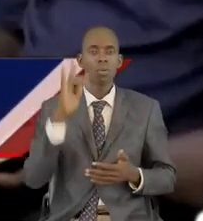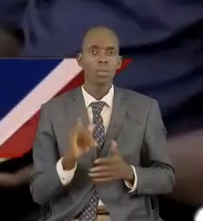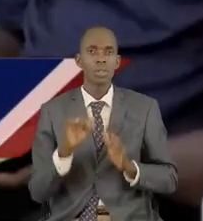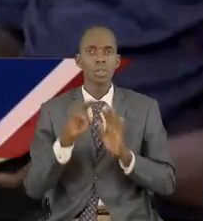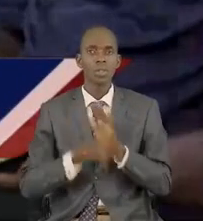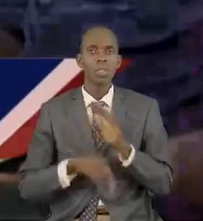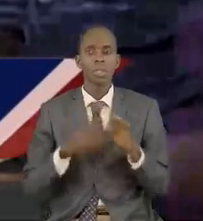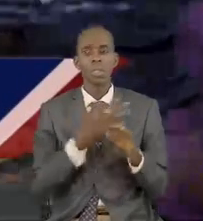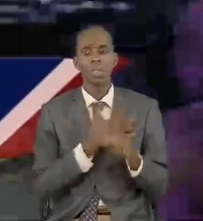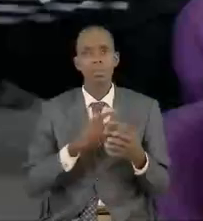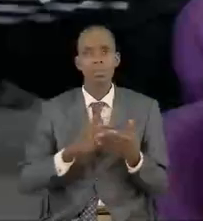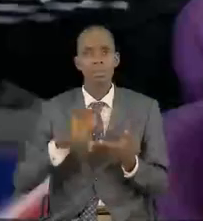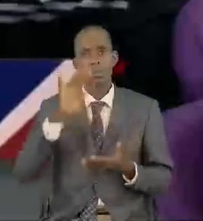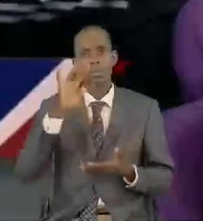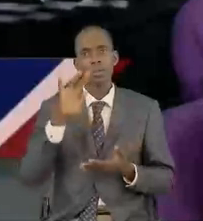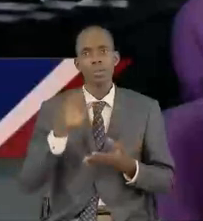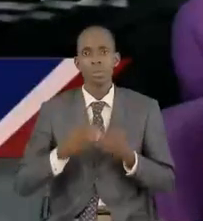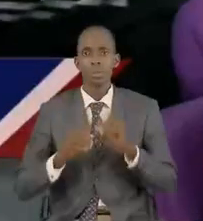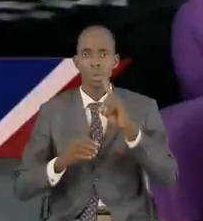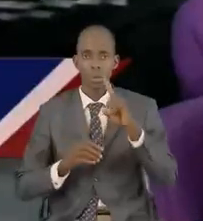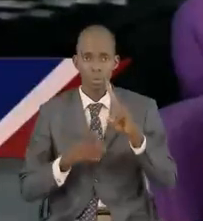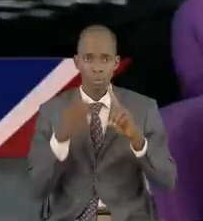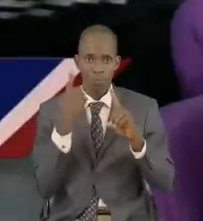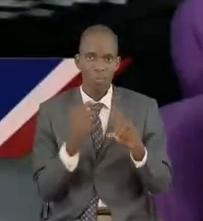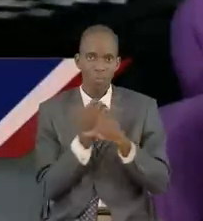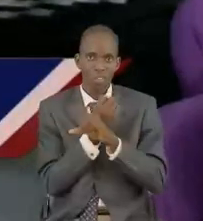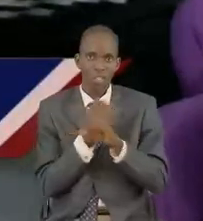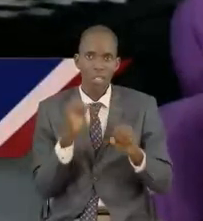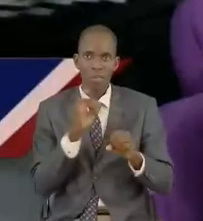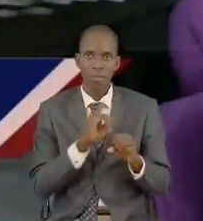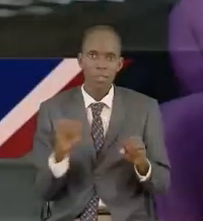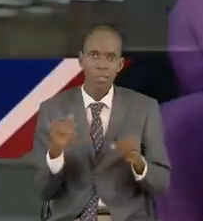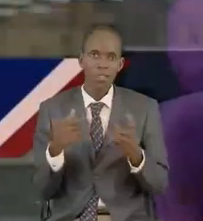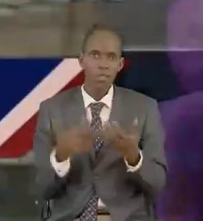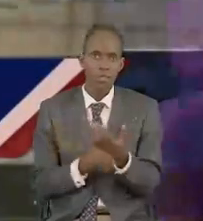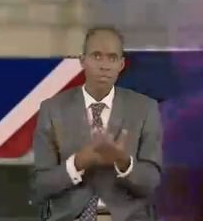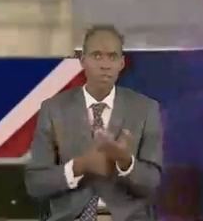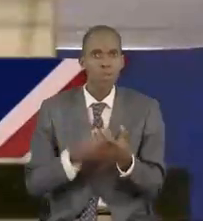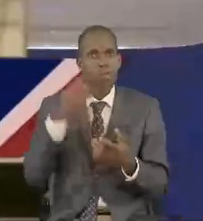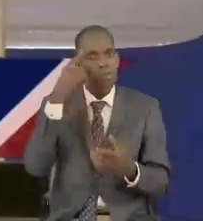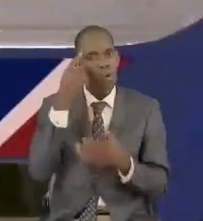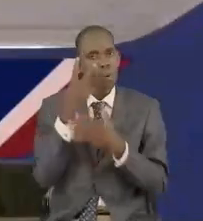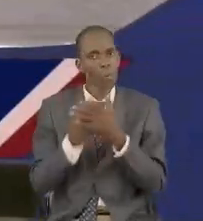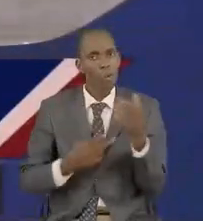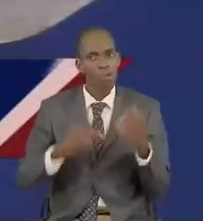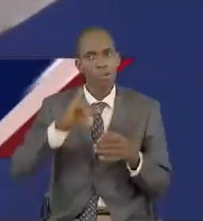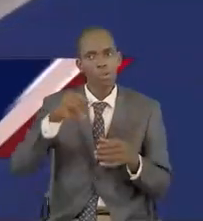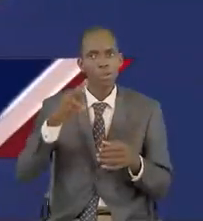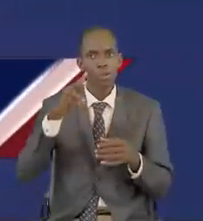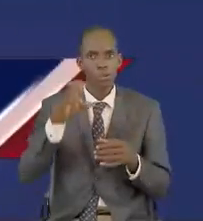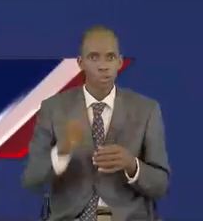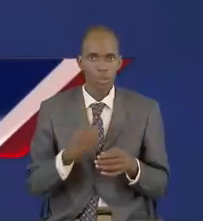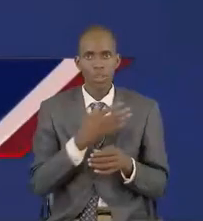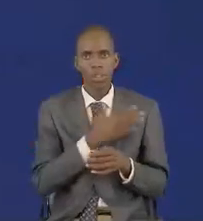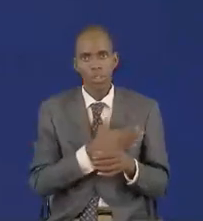ici l'évangile du salut pour les juifs et les païens